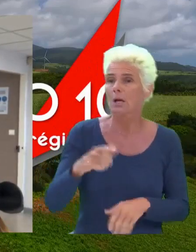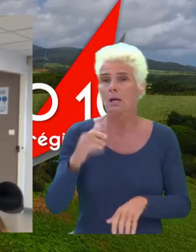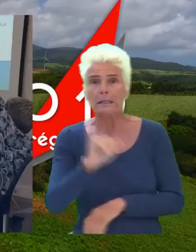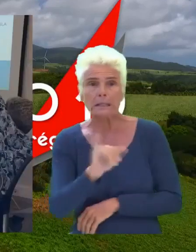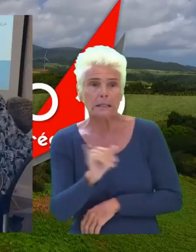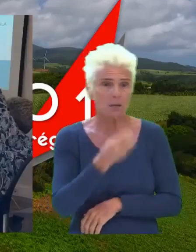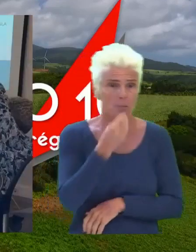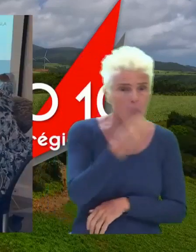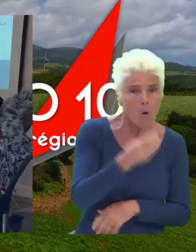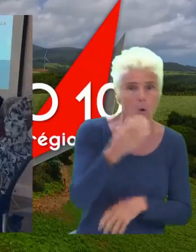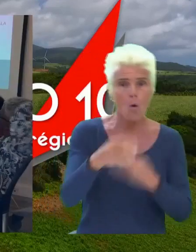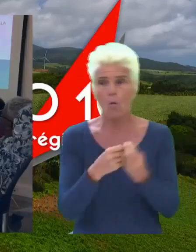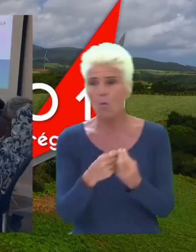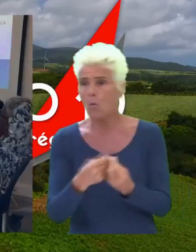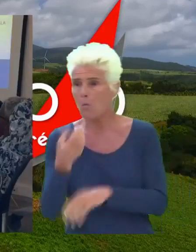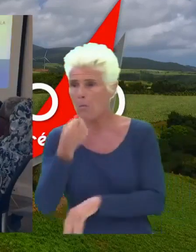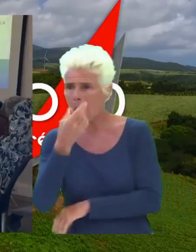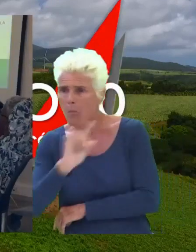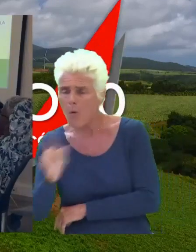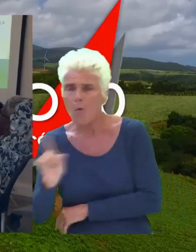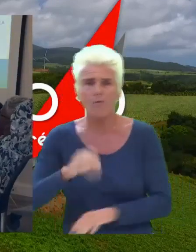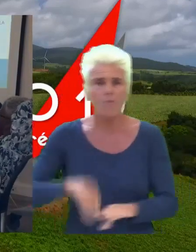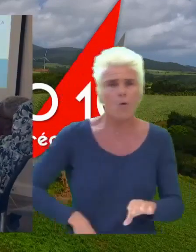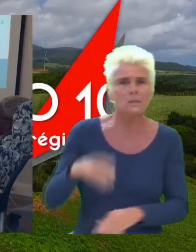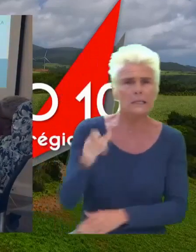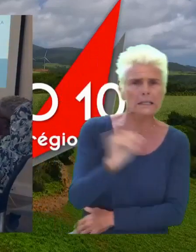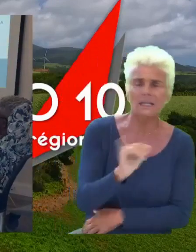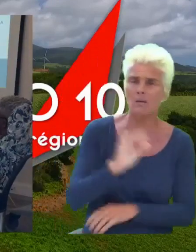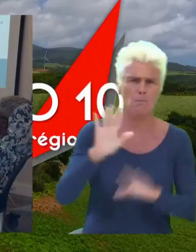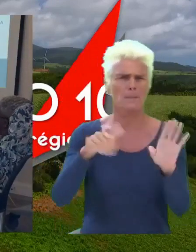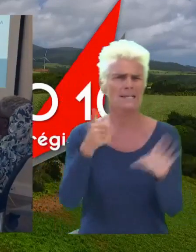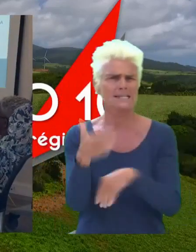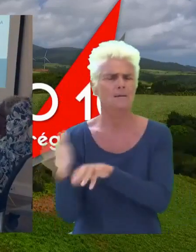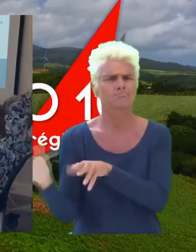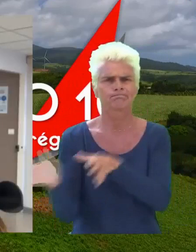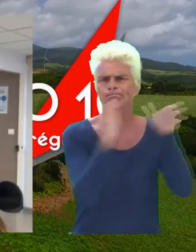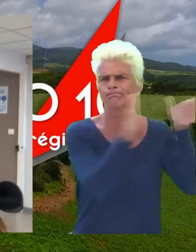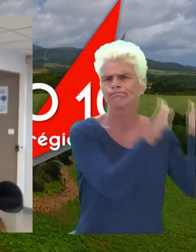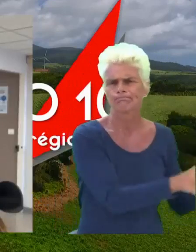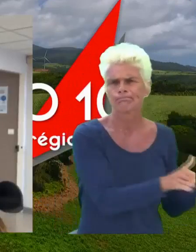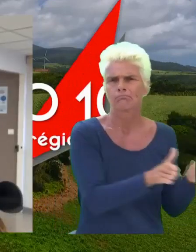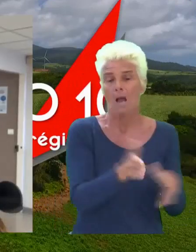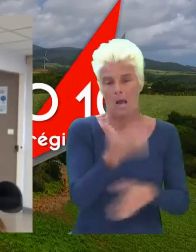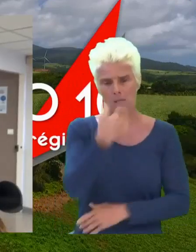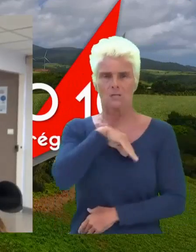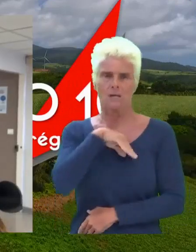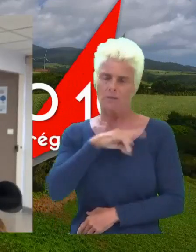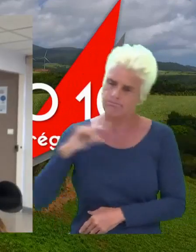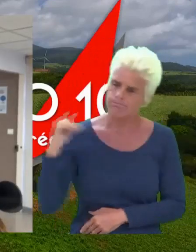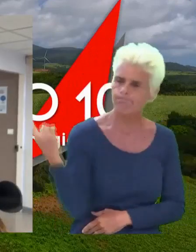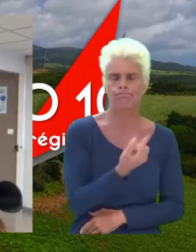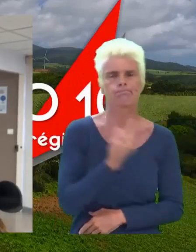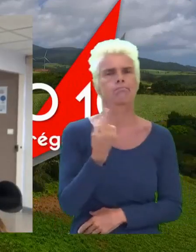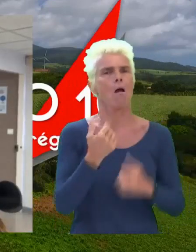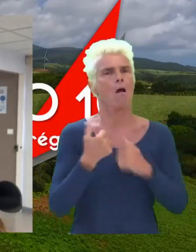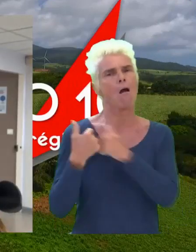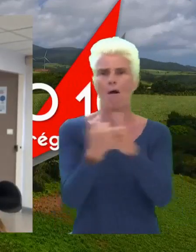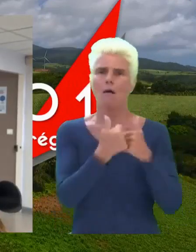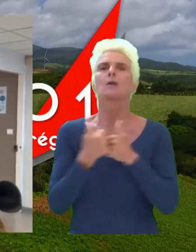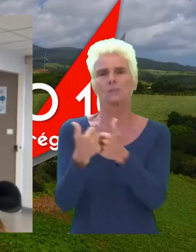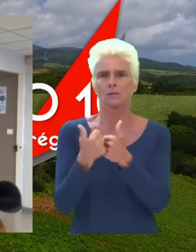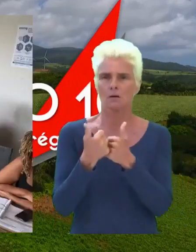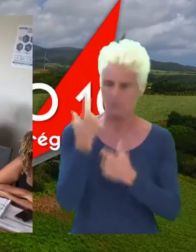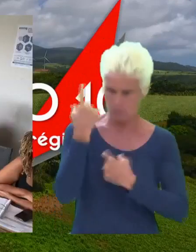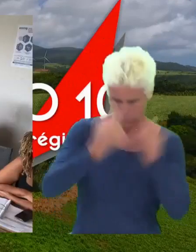joue pas son rôle ou quelle est c'est c'est de la faute à qui c'est une responsabilité collective et c'est en nous interrogeant collectivement sur le